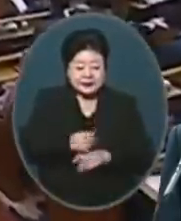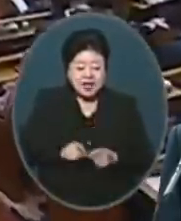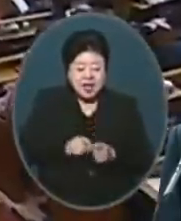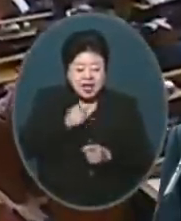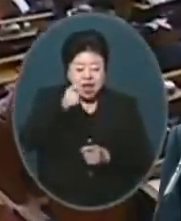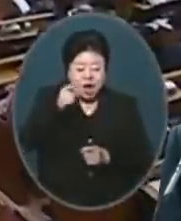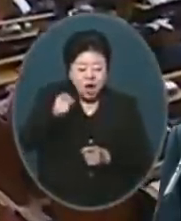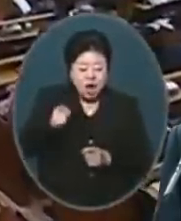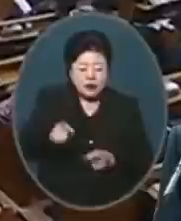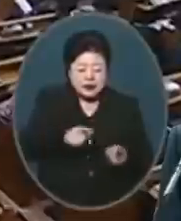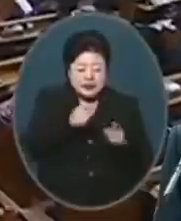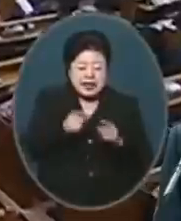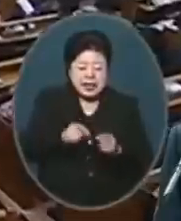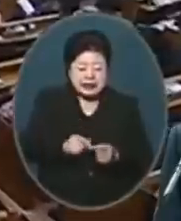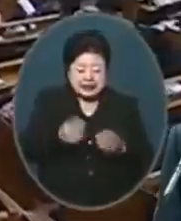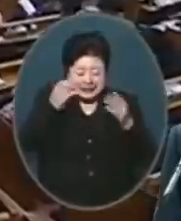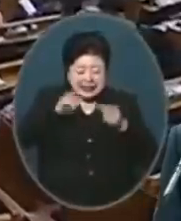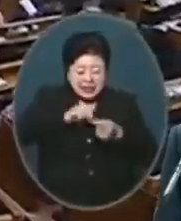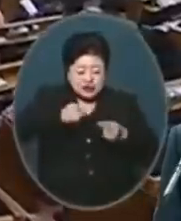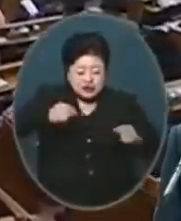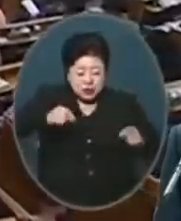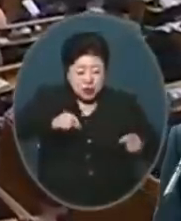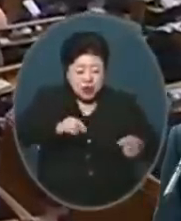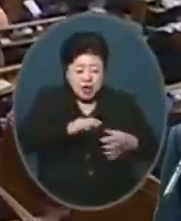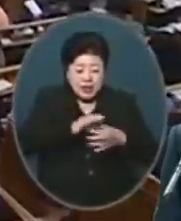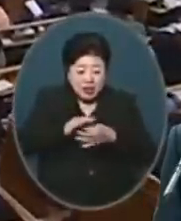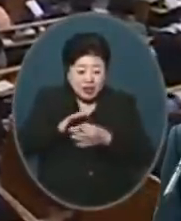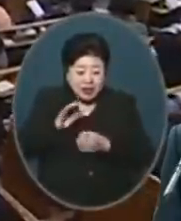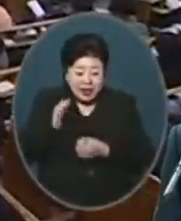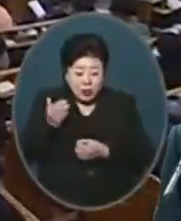영원히 사는 탯줄로 연결이 되는 것입니다.